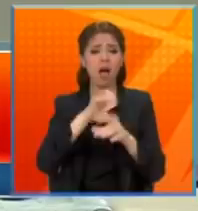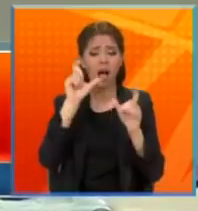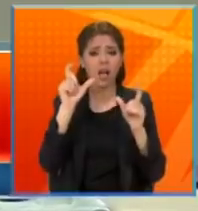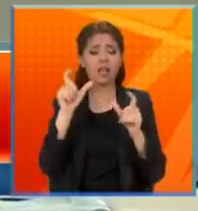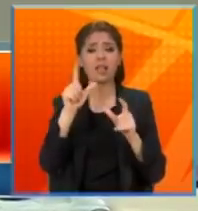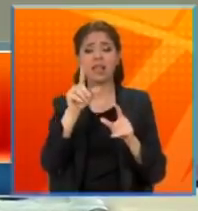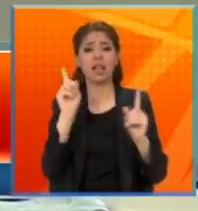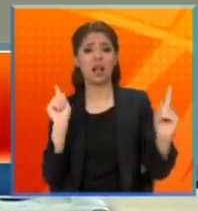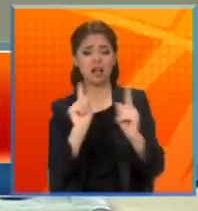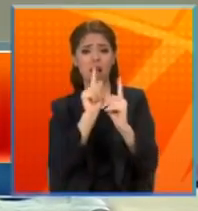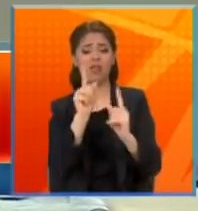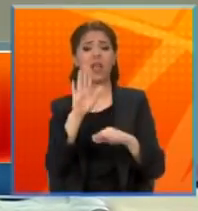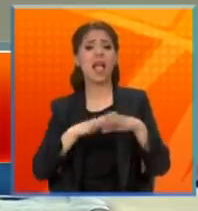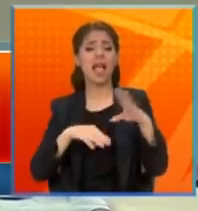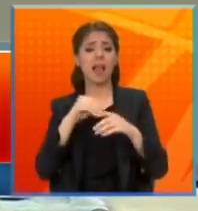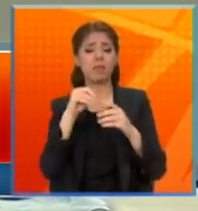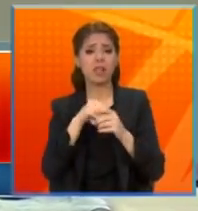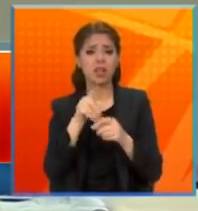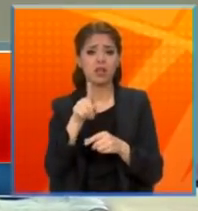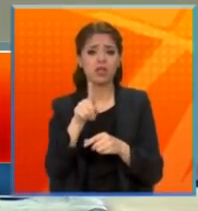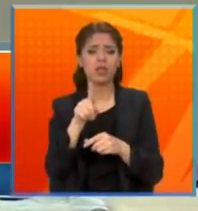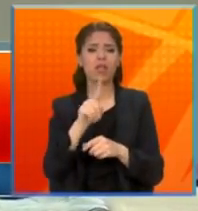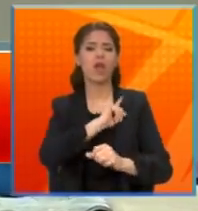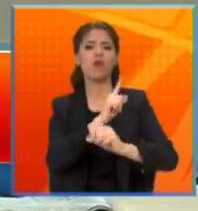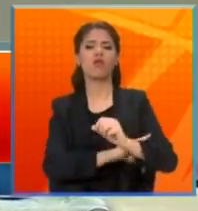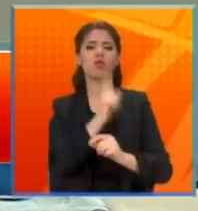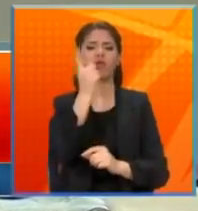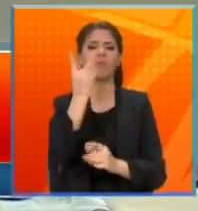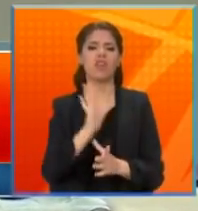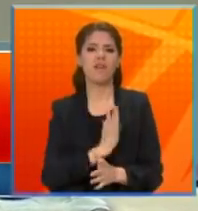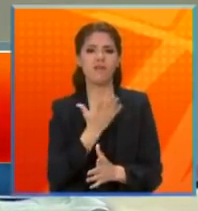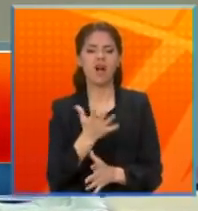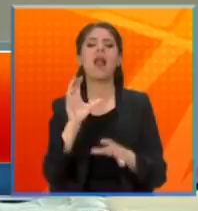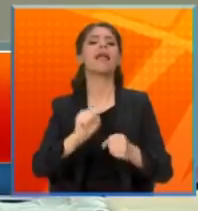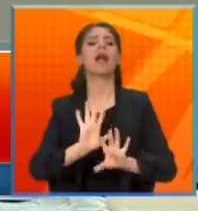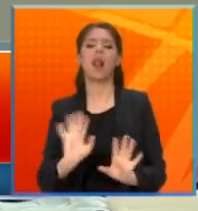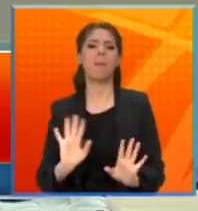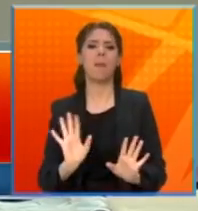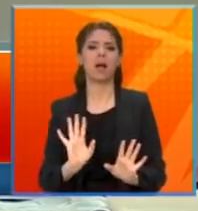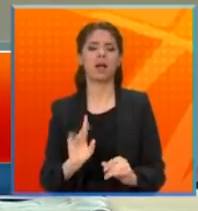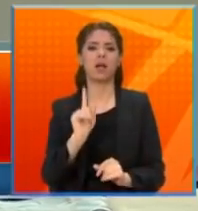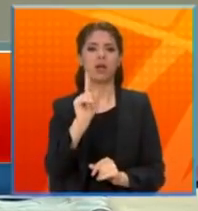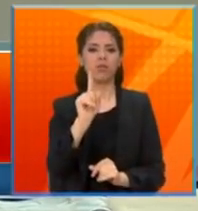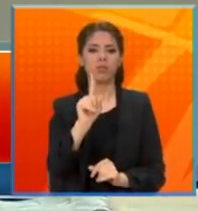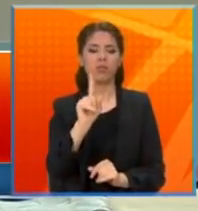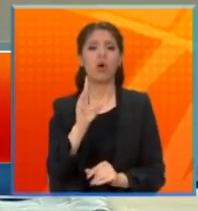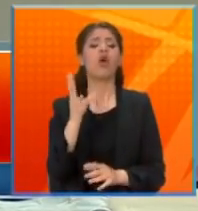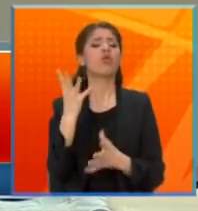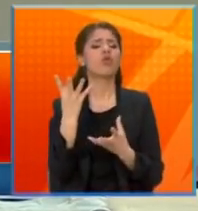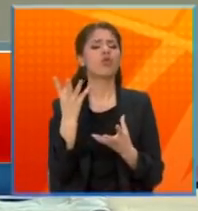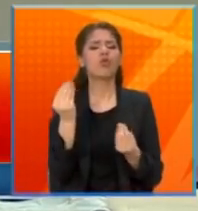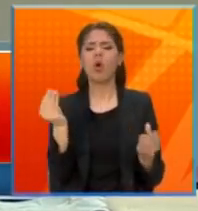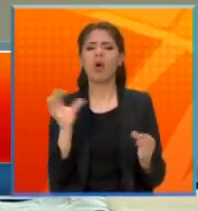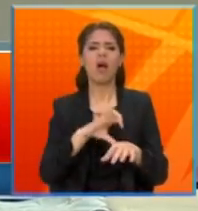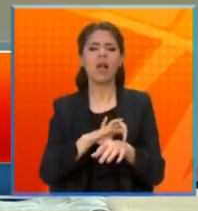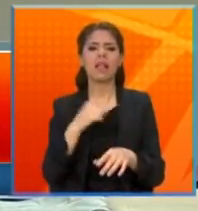karşı elimizde güçlü bir koz var. Yakalanmamak. Pek çok hastalık